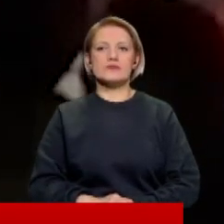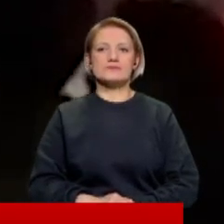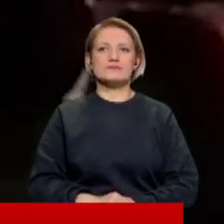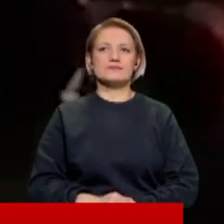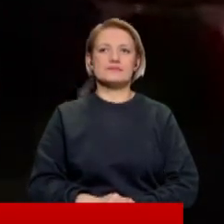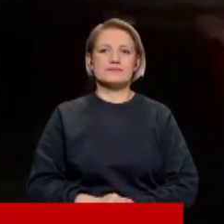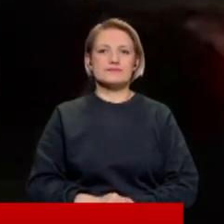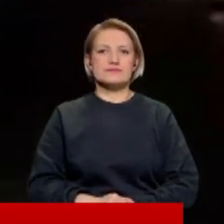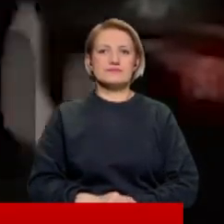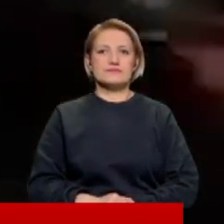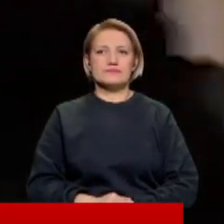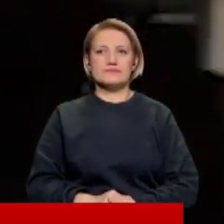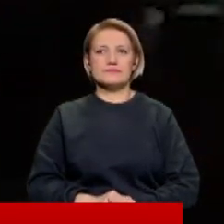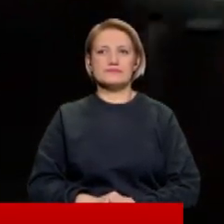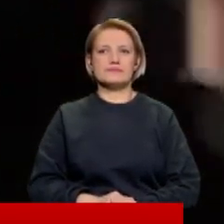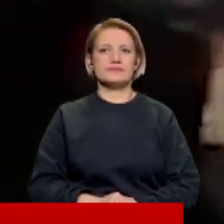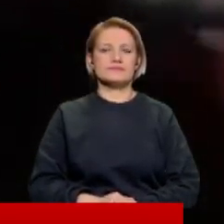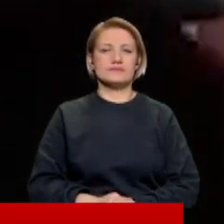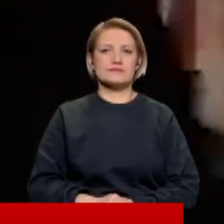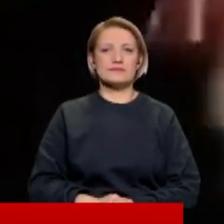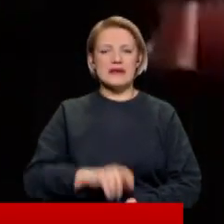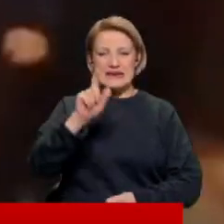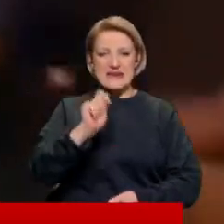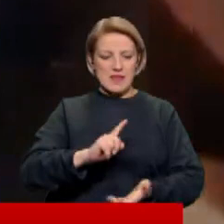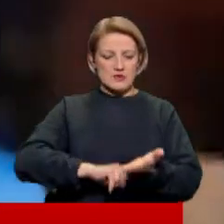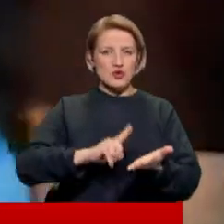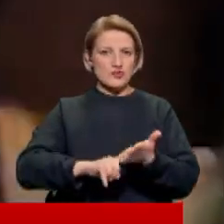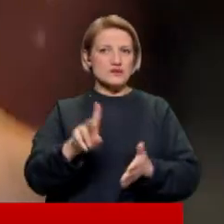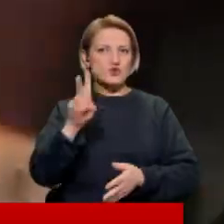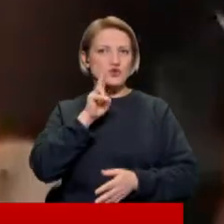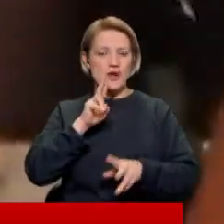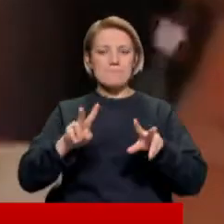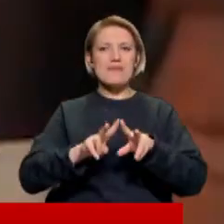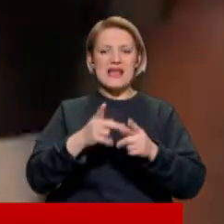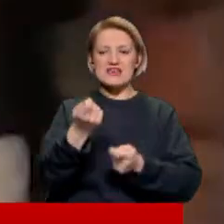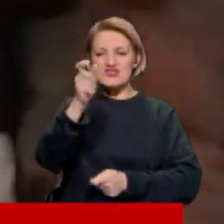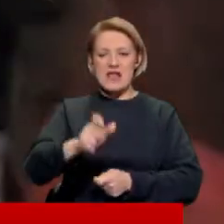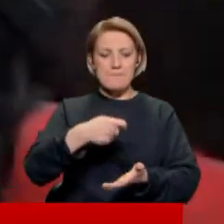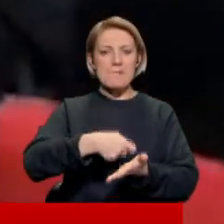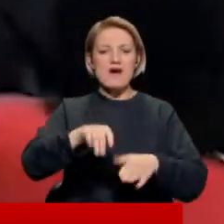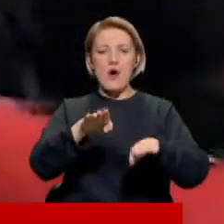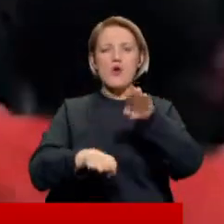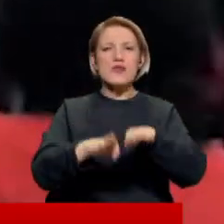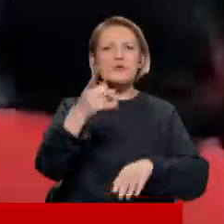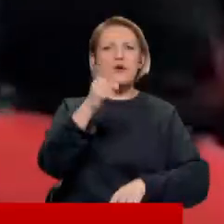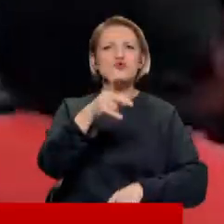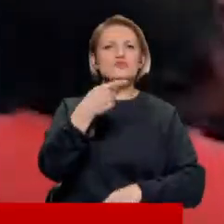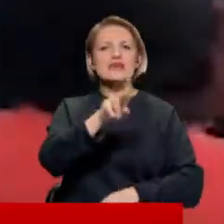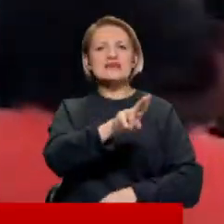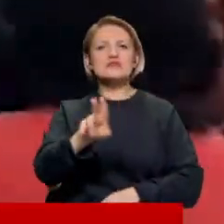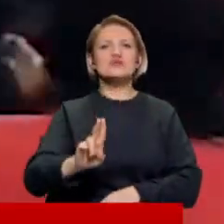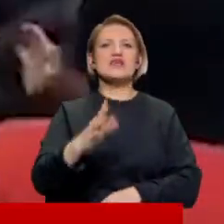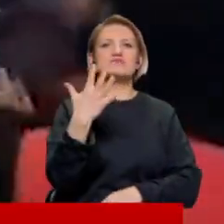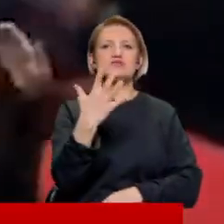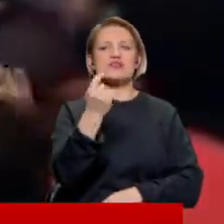hak ediyorsunuz arkadaşlar. Yapılan sözleşme sonunda metal işçilerinin maaşları ortalama